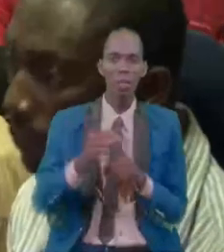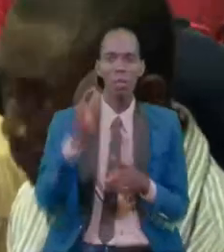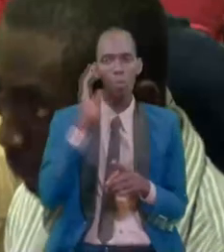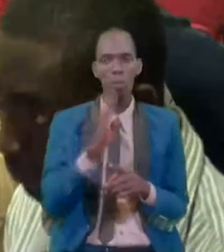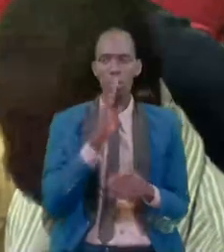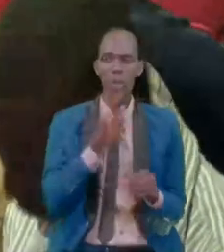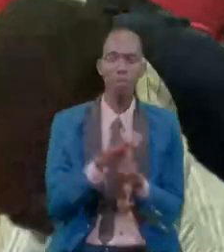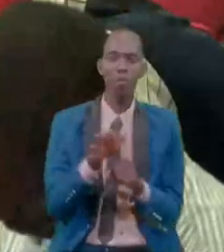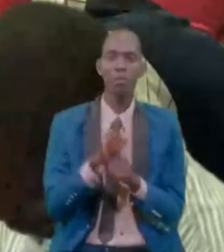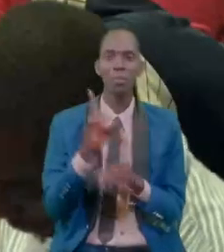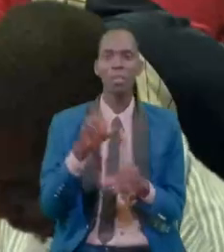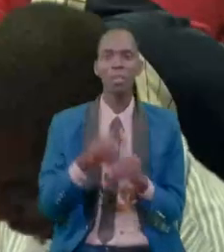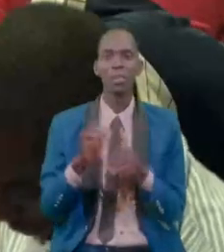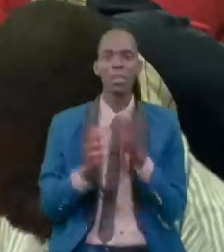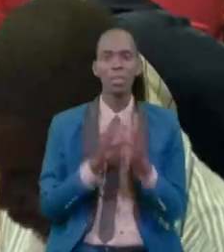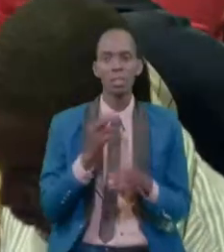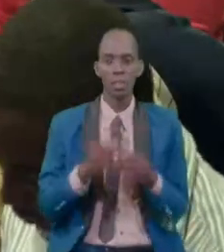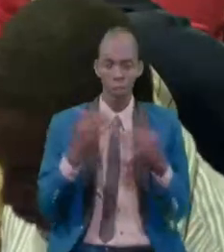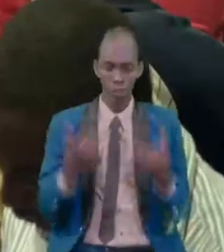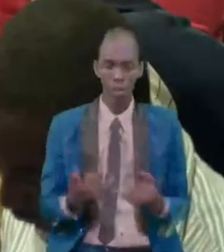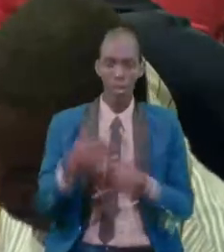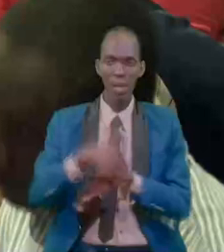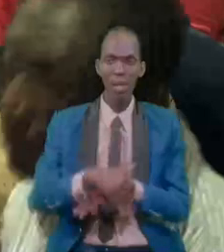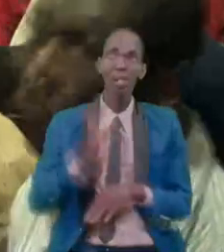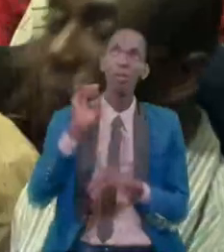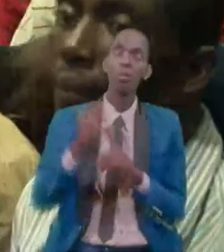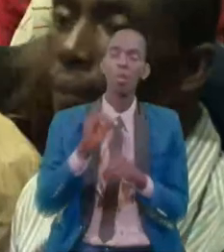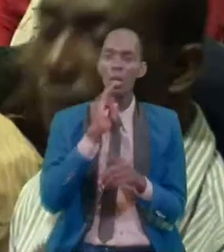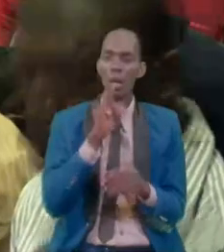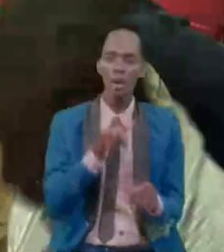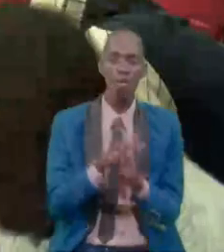accomplie. Ce soir, c'est accompli dans votre vie.